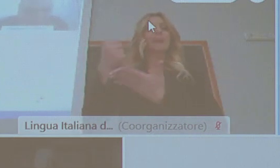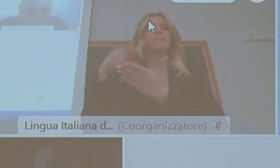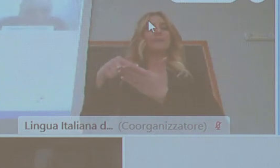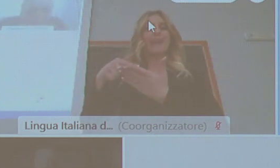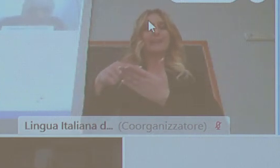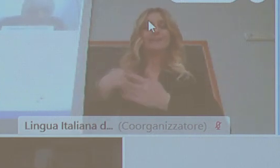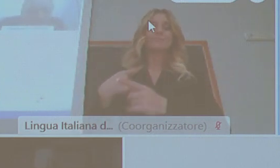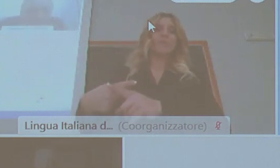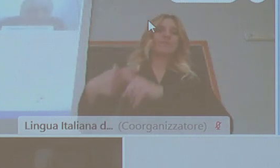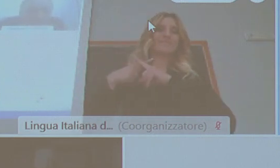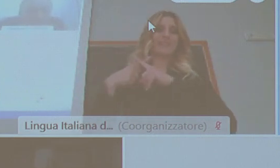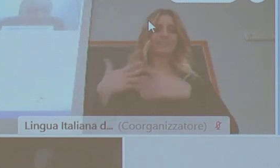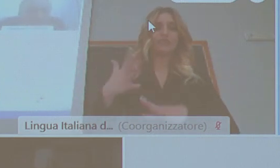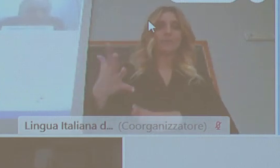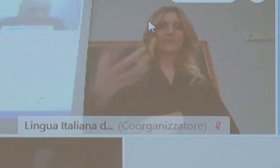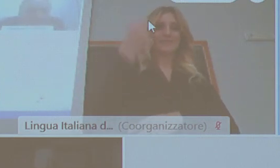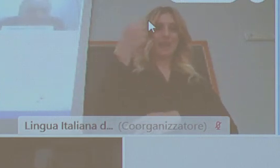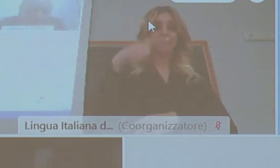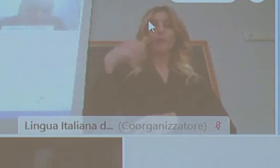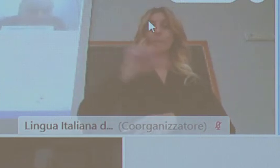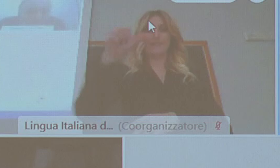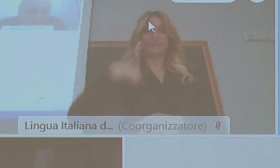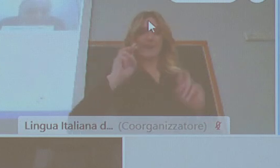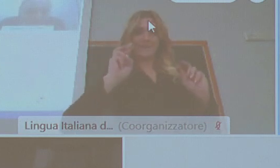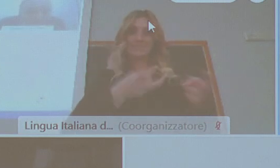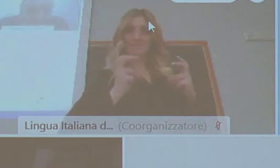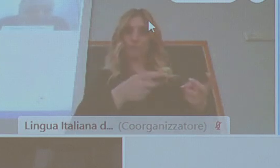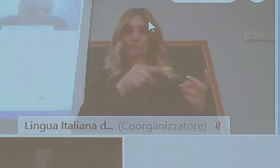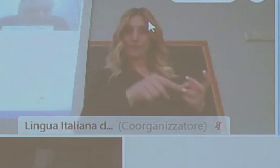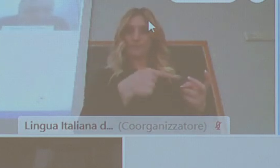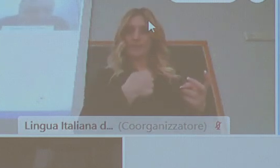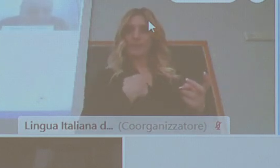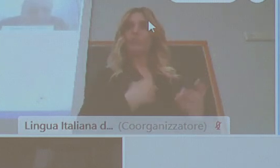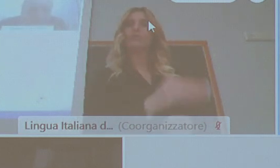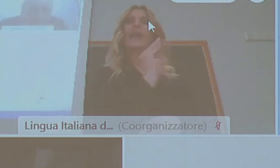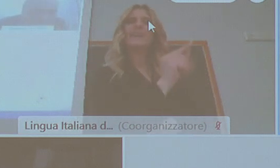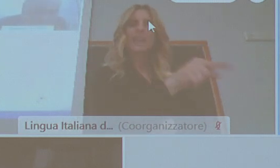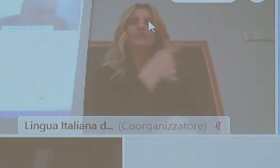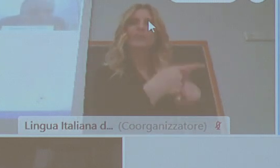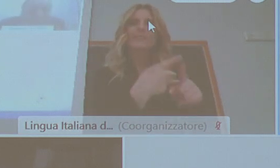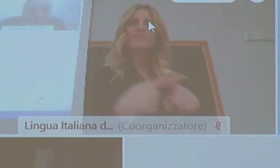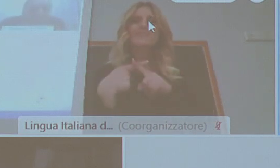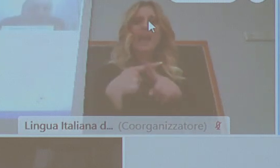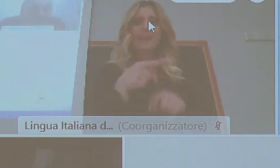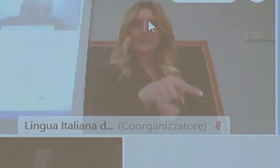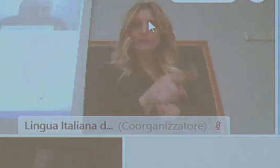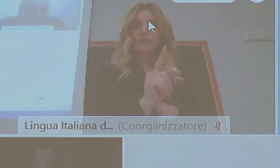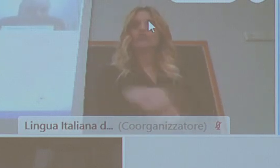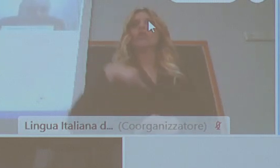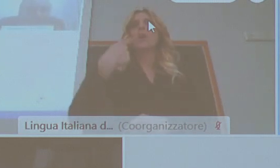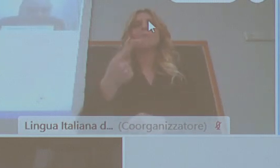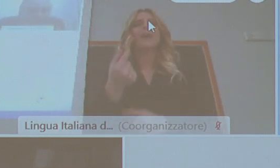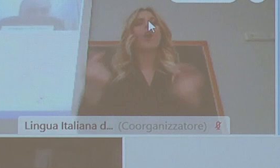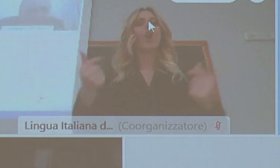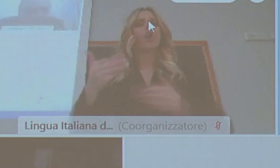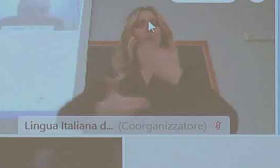il pianeta. Prima l'abbiamo sfruttato, abbiamo chiesto al pianeta di fare un sacrificio, adesso la parte più avanzata